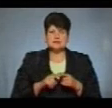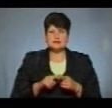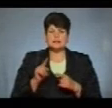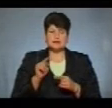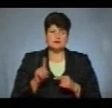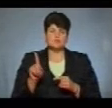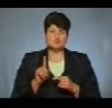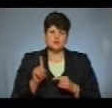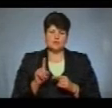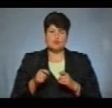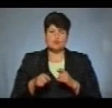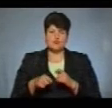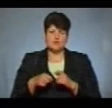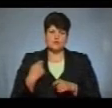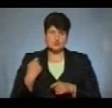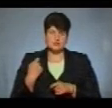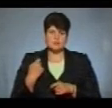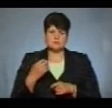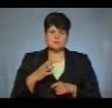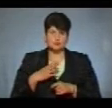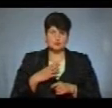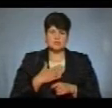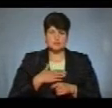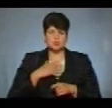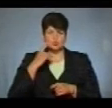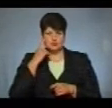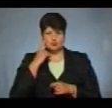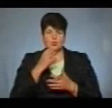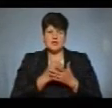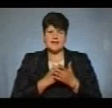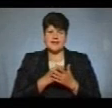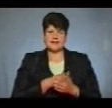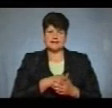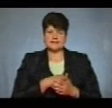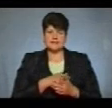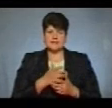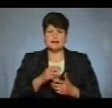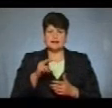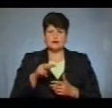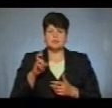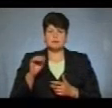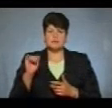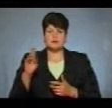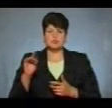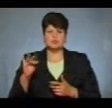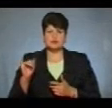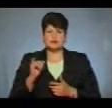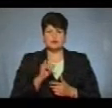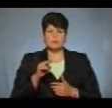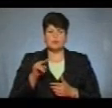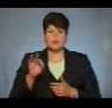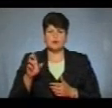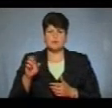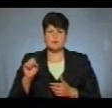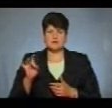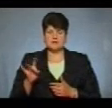по порушенню, ну, на нашу думку, кандидатів від Леоніда Бицюри і Ігора Побера, це